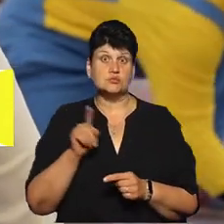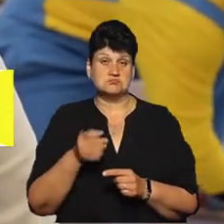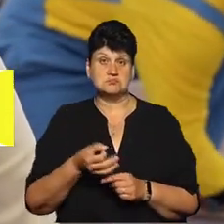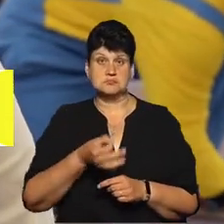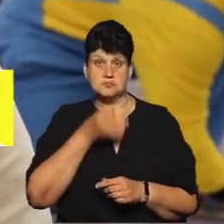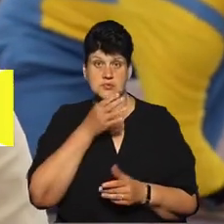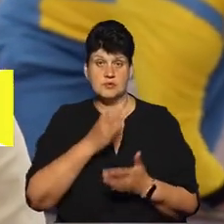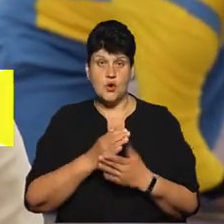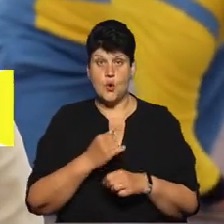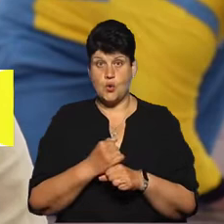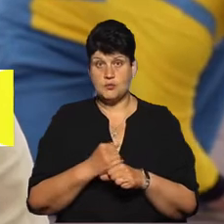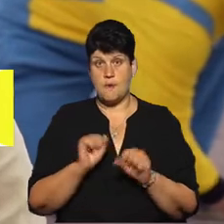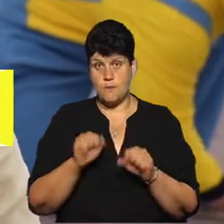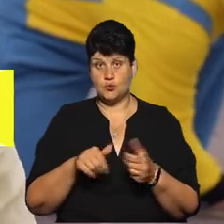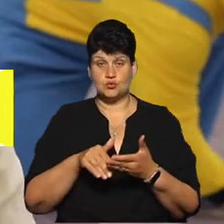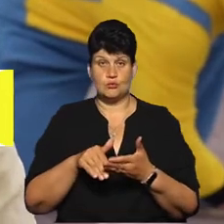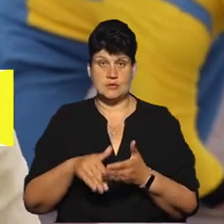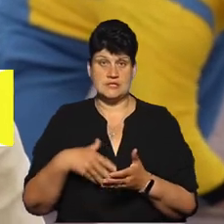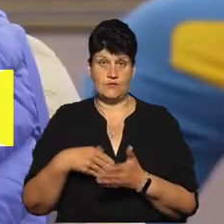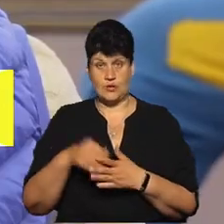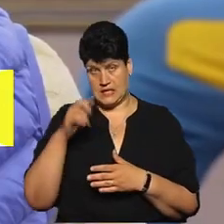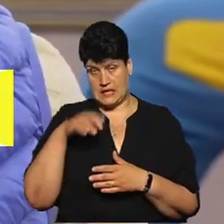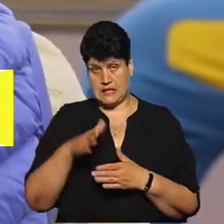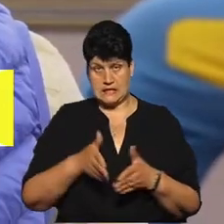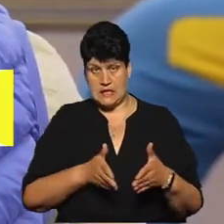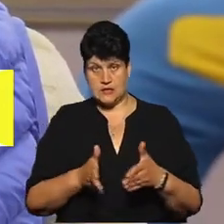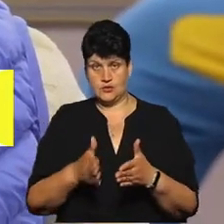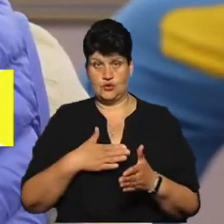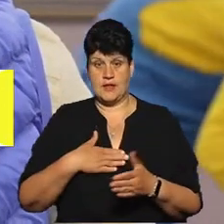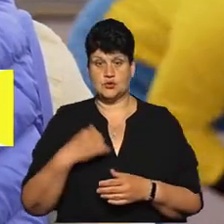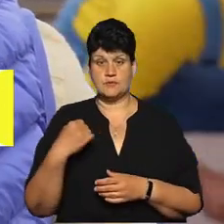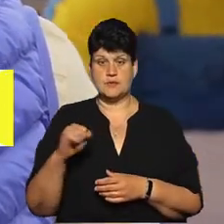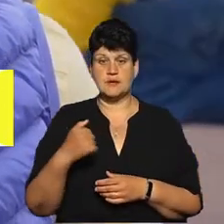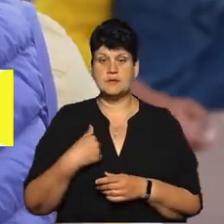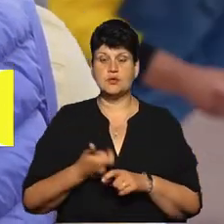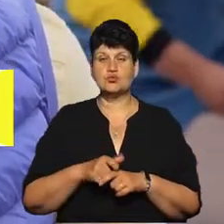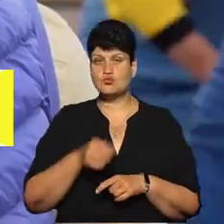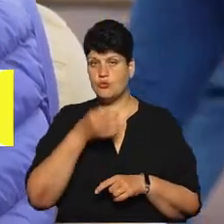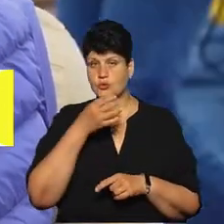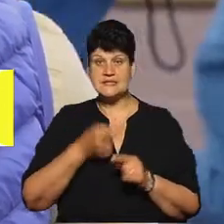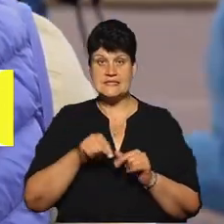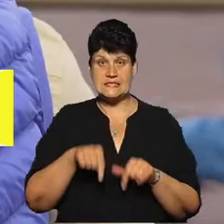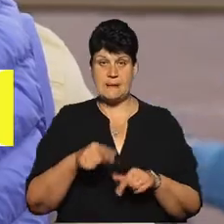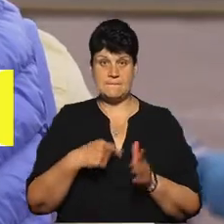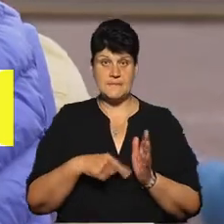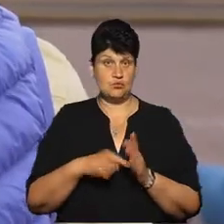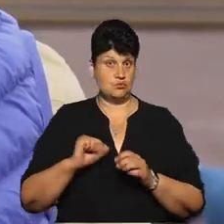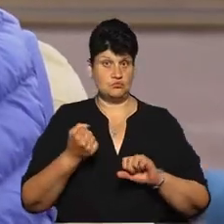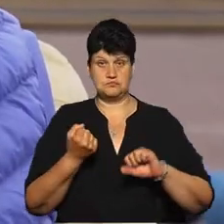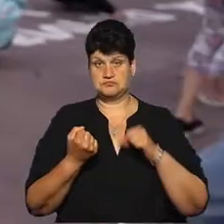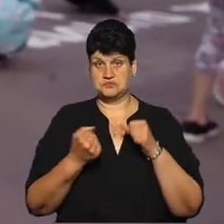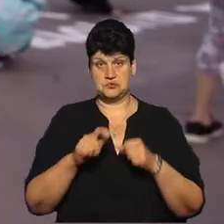я можу допомагати своїй країні на шляху до нашої перемоги. І мені дуже подобається це місто, адже тут такі товариські люди і приємна